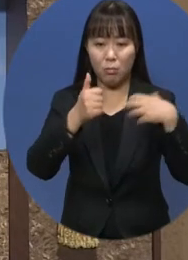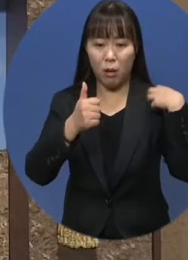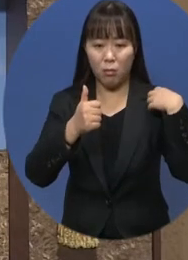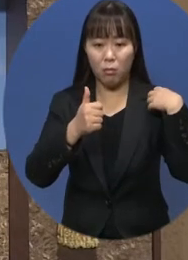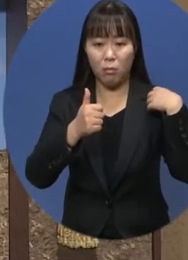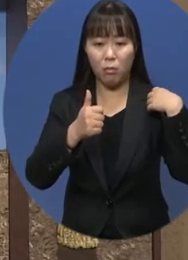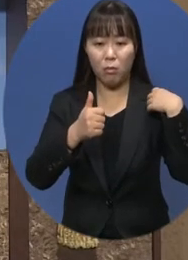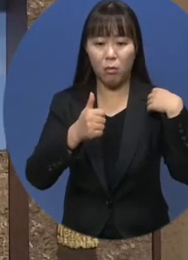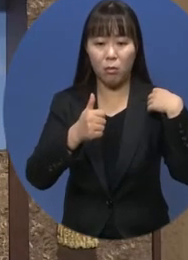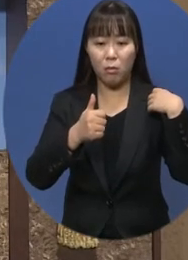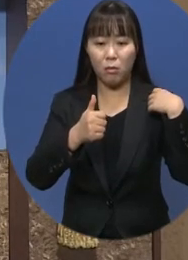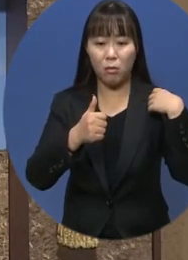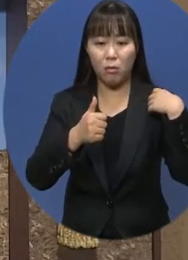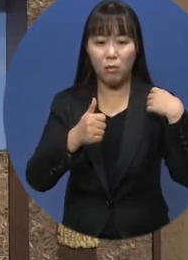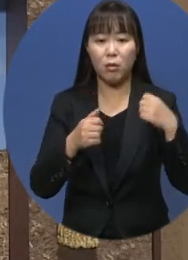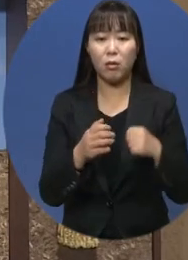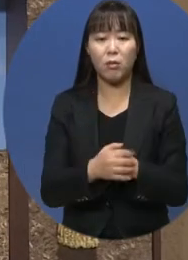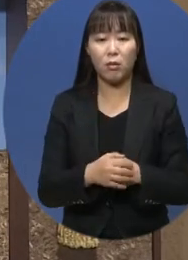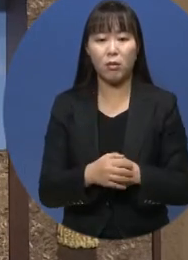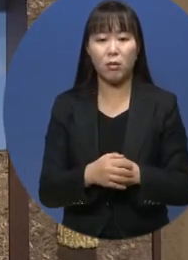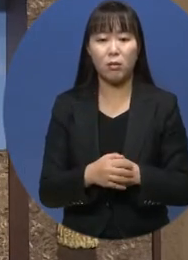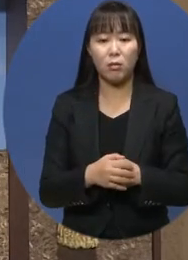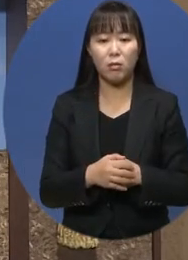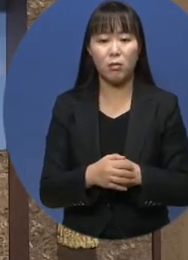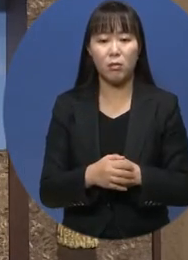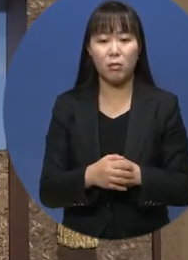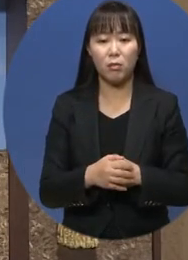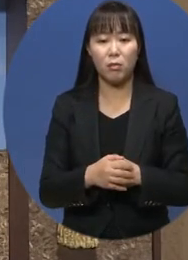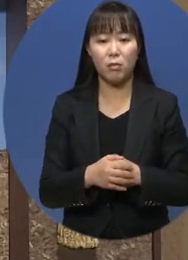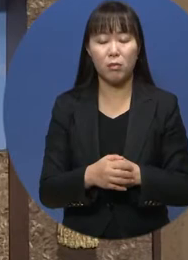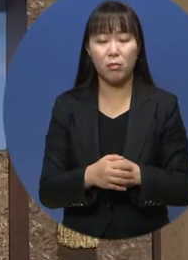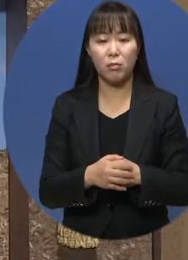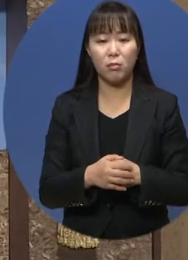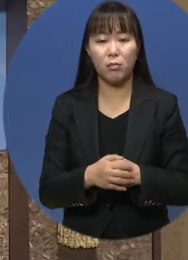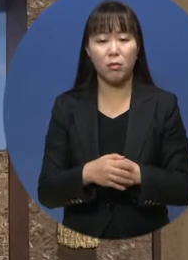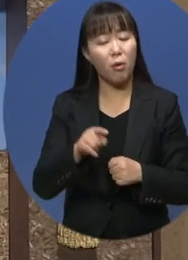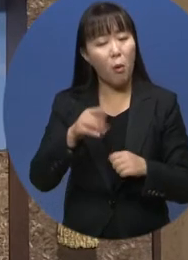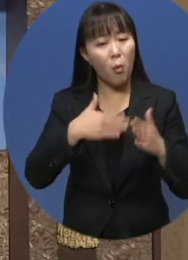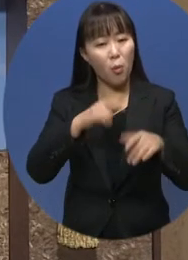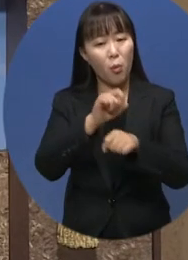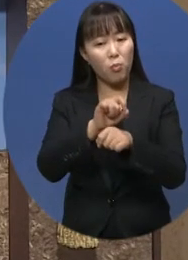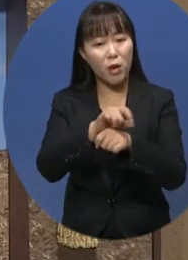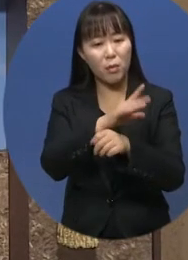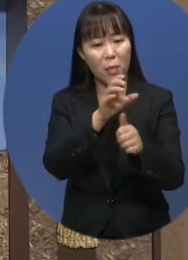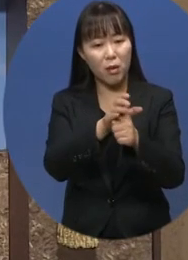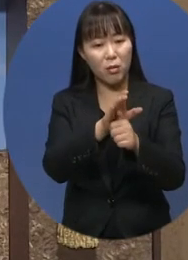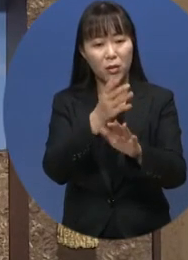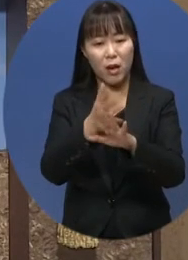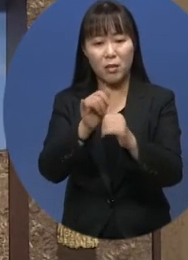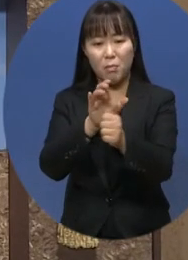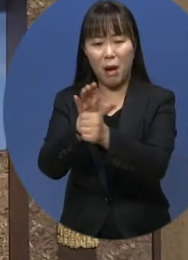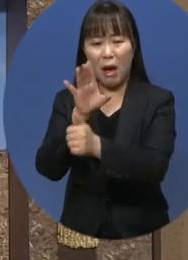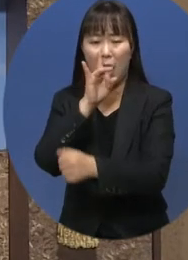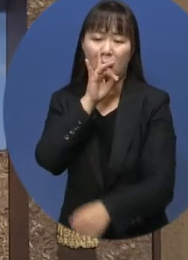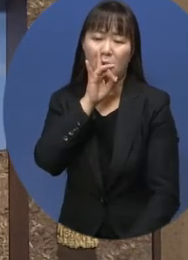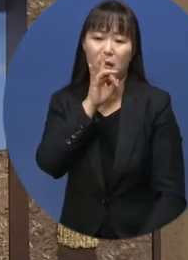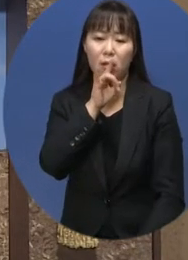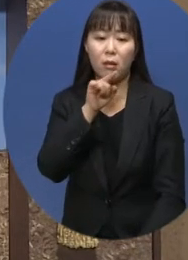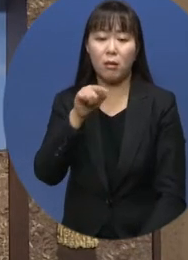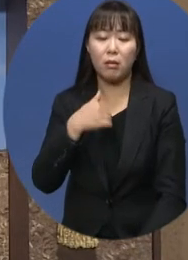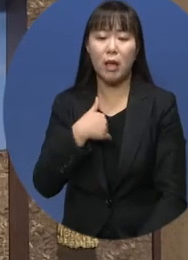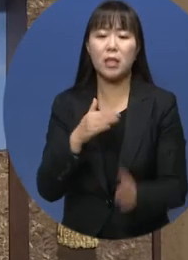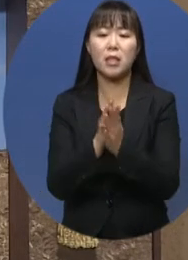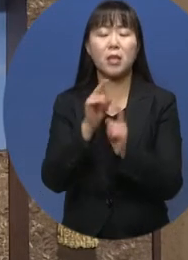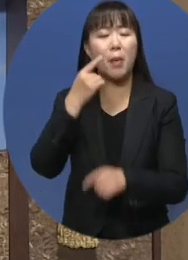어 그 러다가 어여 이고 저 이것 공무원 자한테 맡기고 남들한테 막 굉장히 일이 안 된다 4